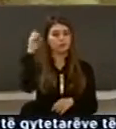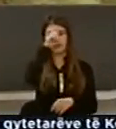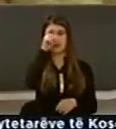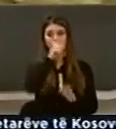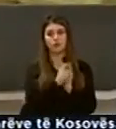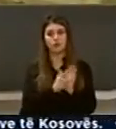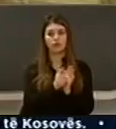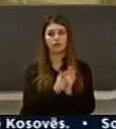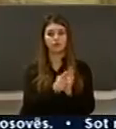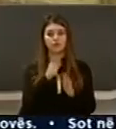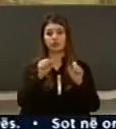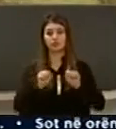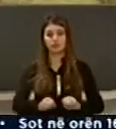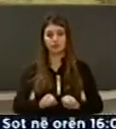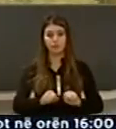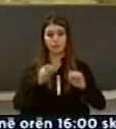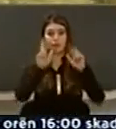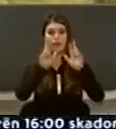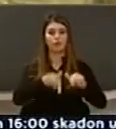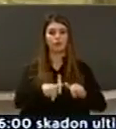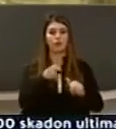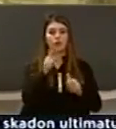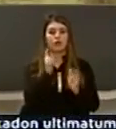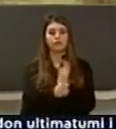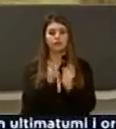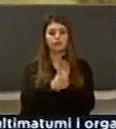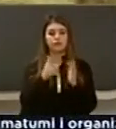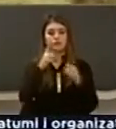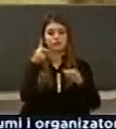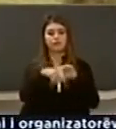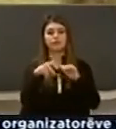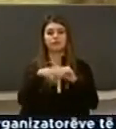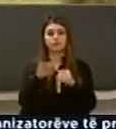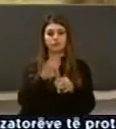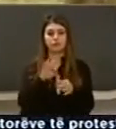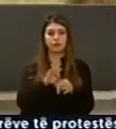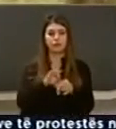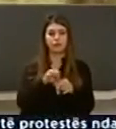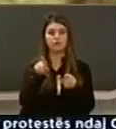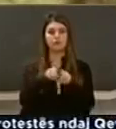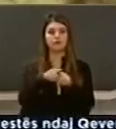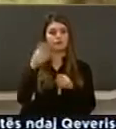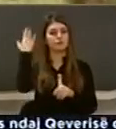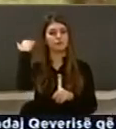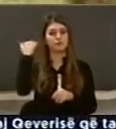thotë se do të bëjmë çmos, të ndalëm ikjen e qytetarëve në mënyrë ilegale. Ashtu siç pretendonte